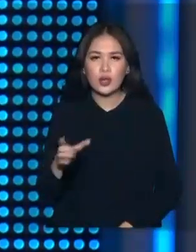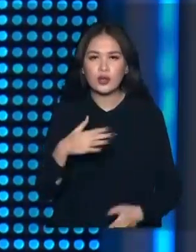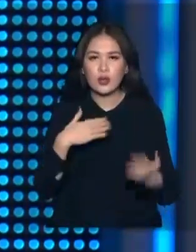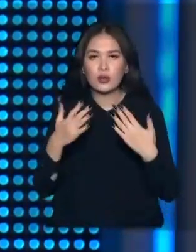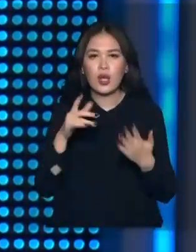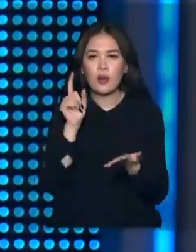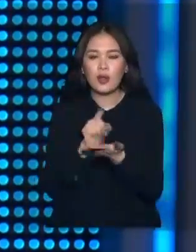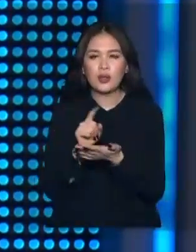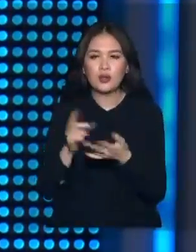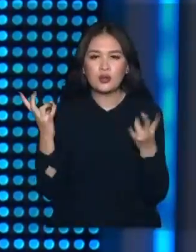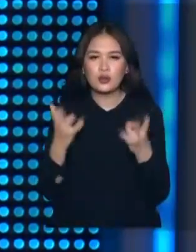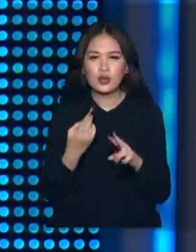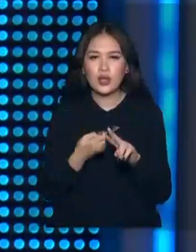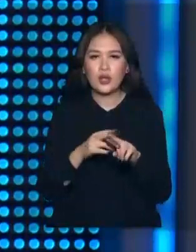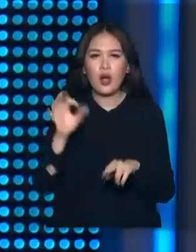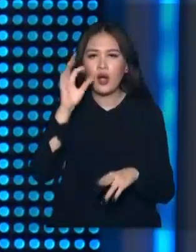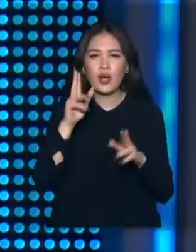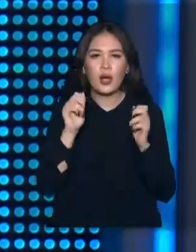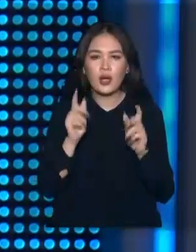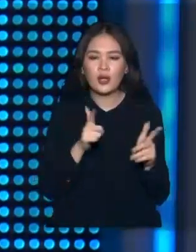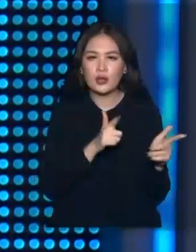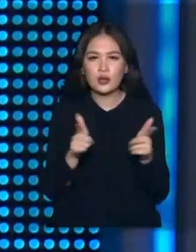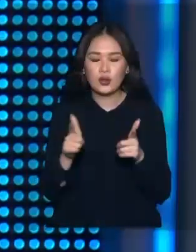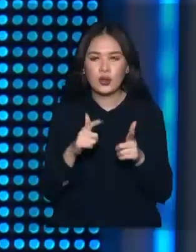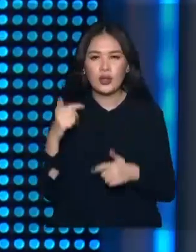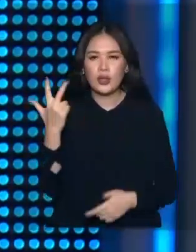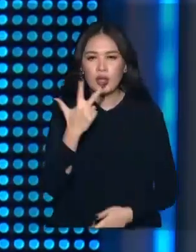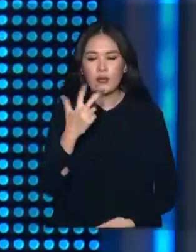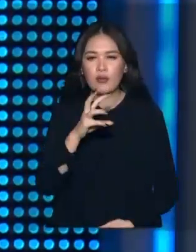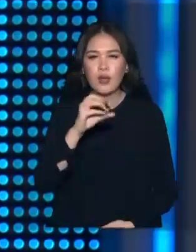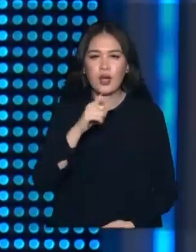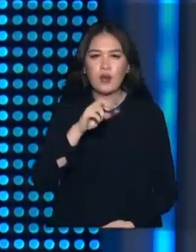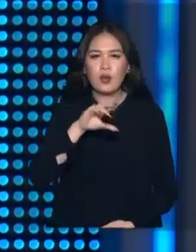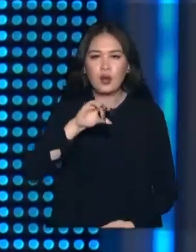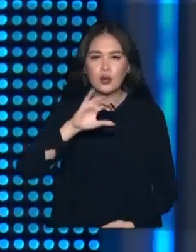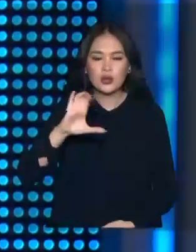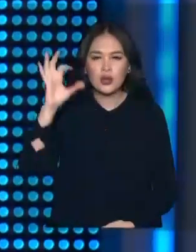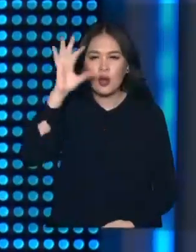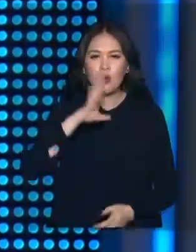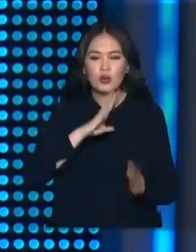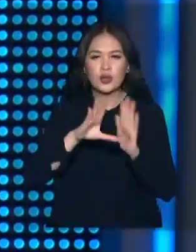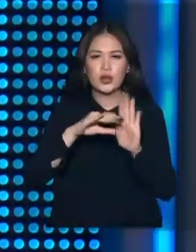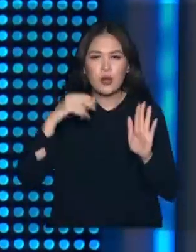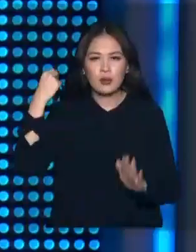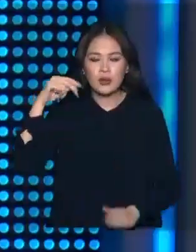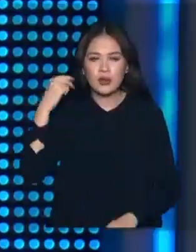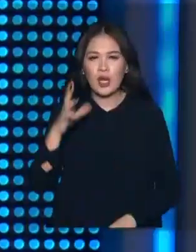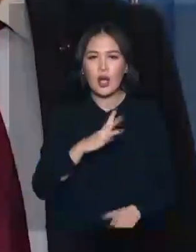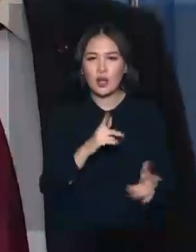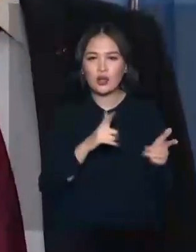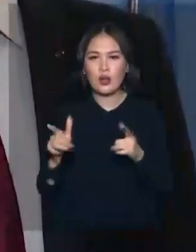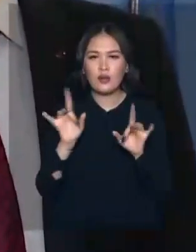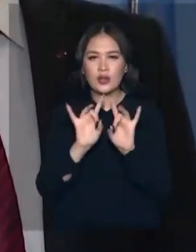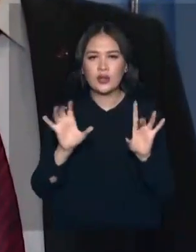особыми потребностями. О том, как готовиться в третьем мегаполисе к неочередным выборам президента, готов